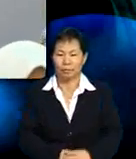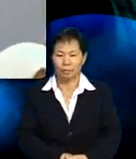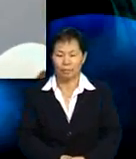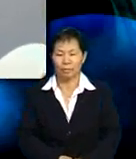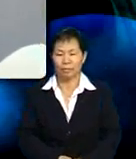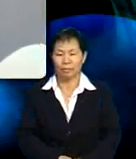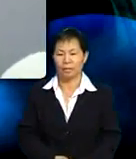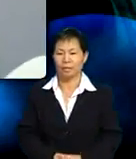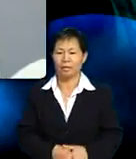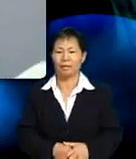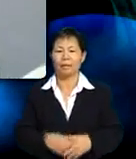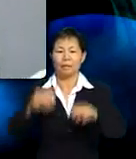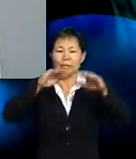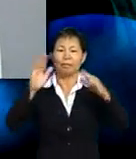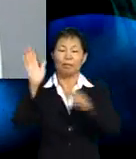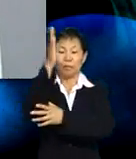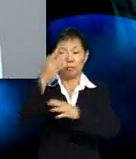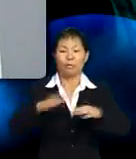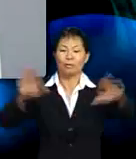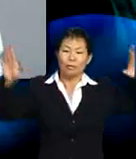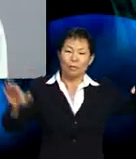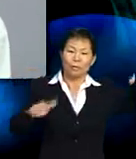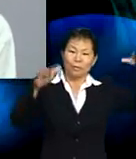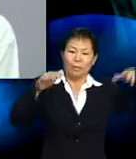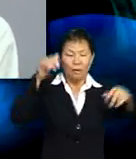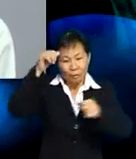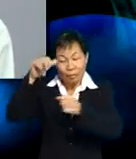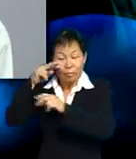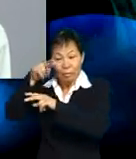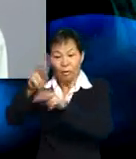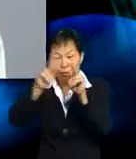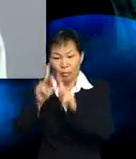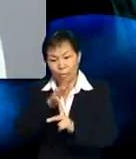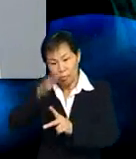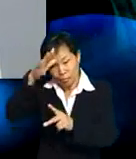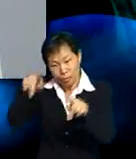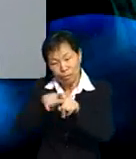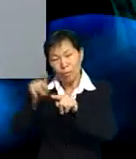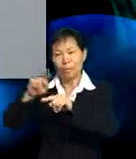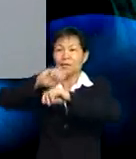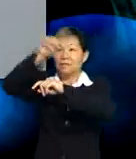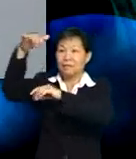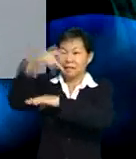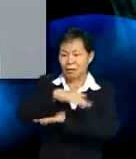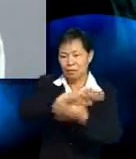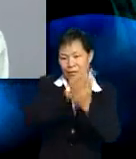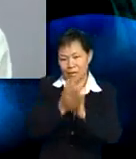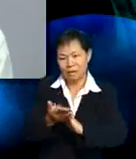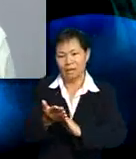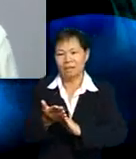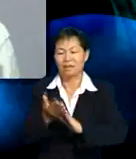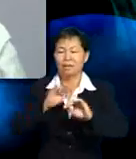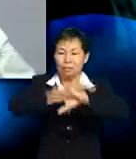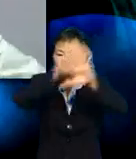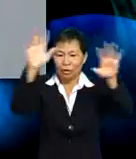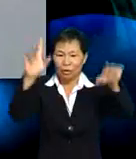Burung berada di angkasa raya. Terbang melayang mengimbau kota. Bonda ayahanda umpama cahaya. Menjadi penerang tak kala